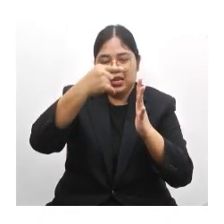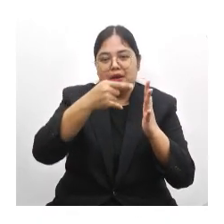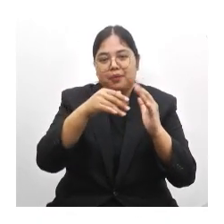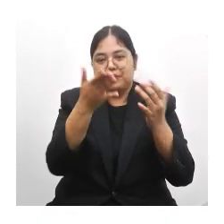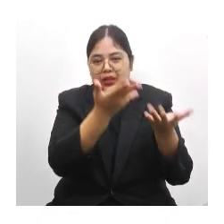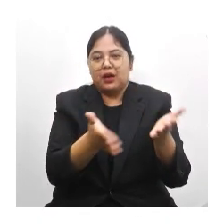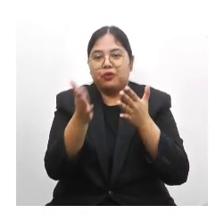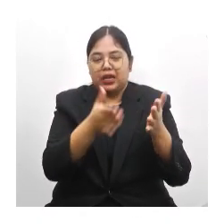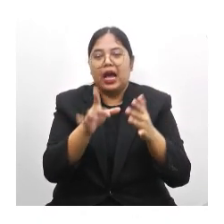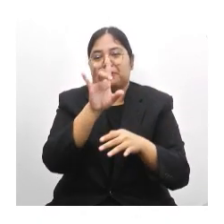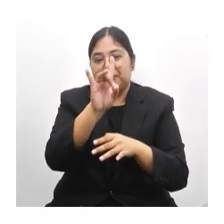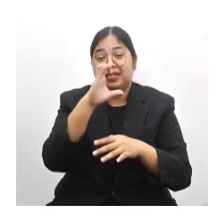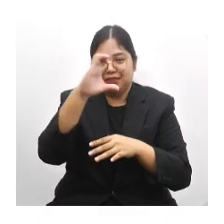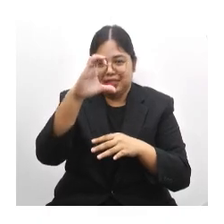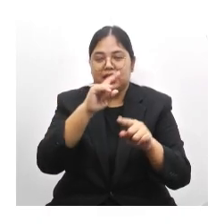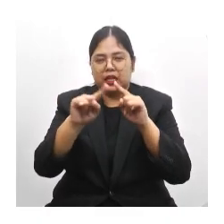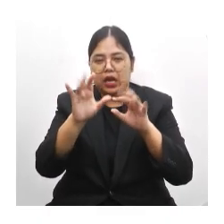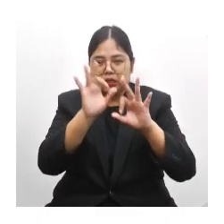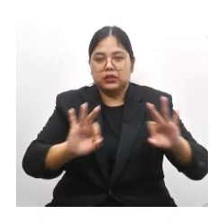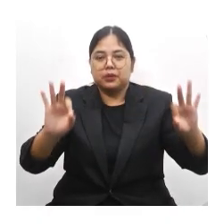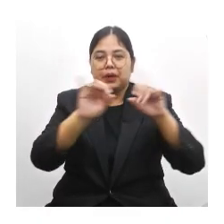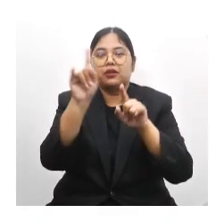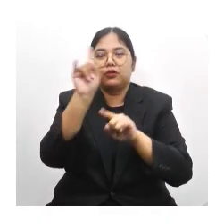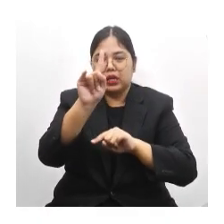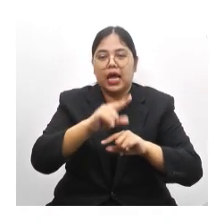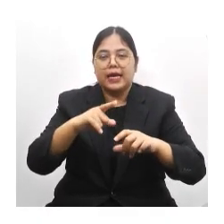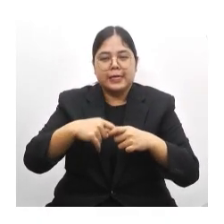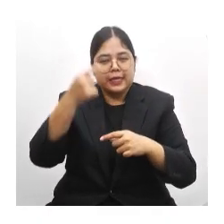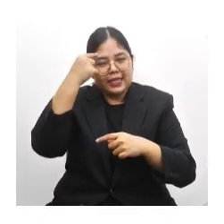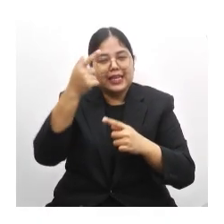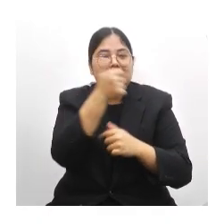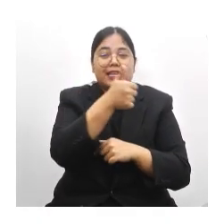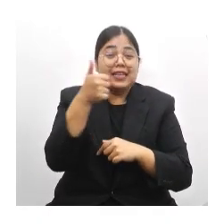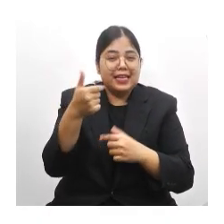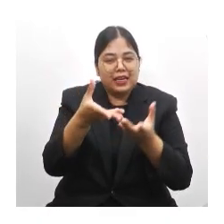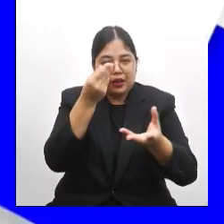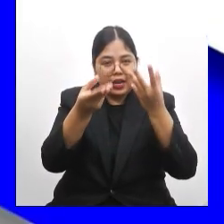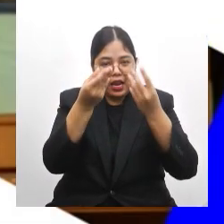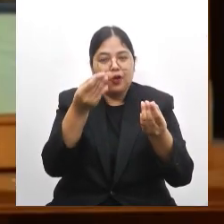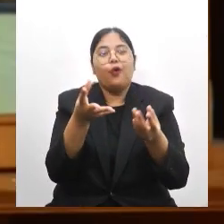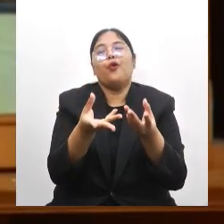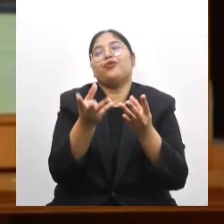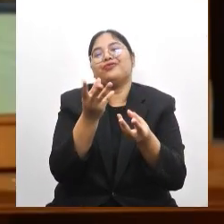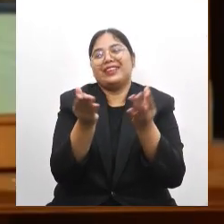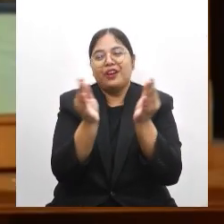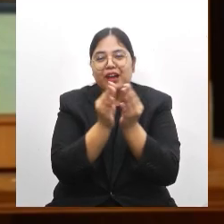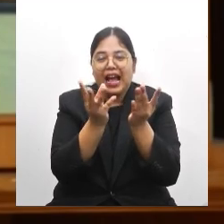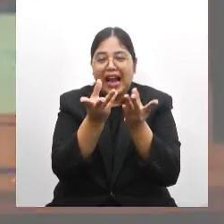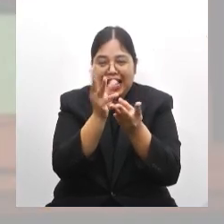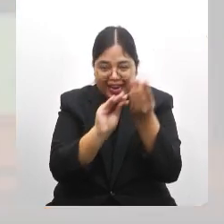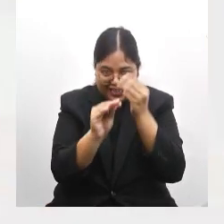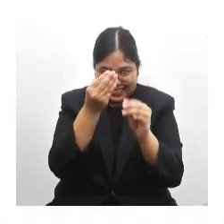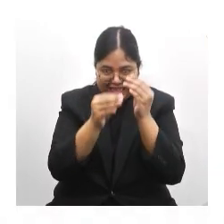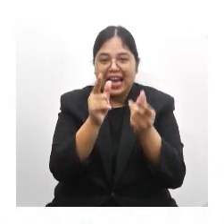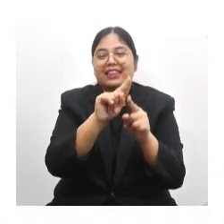การ 8C และสิ่งที่สำคัญที่สุดก็คือเจตคติที่ดีที่มีต่อการเรียนรู้ทางคณิตศาสตร์ค่ะเมื่อเสร็จสิ้นกระบวนการ